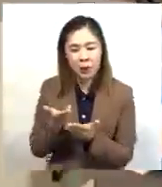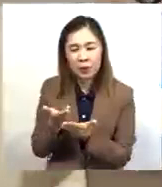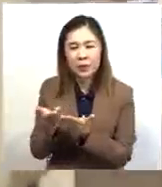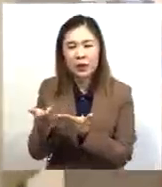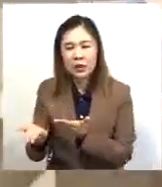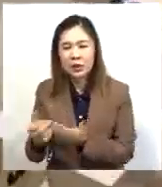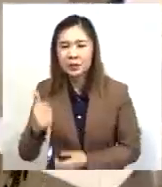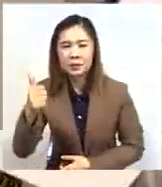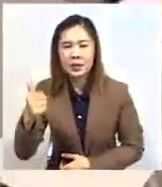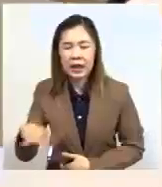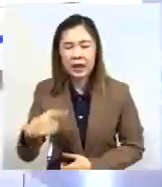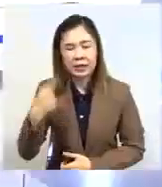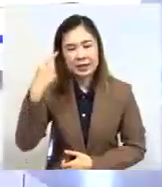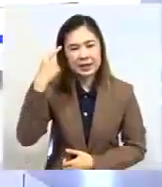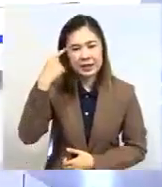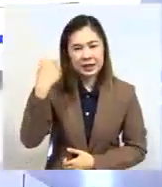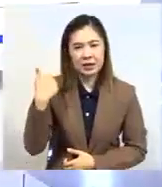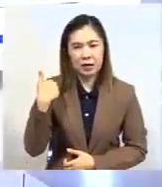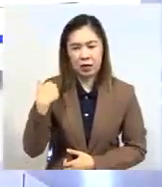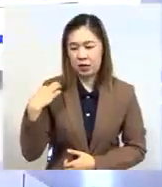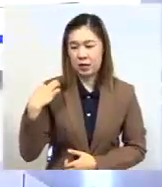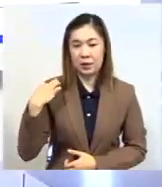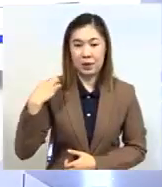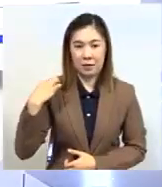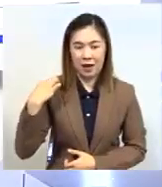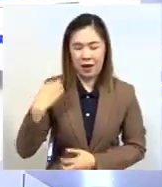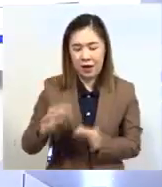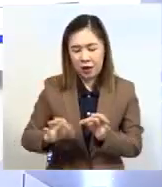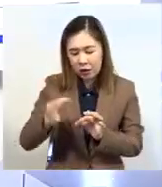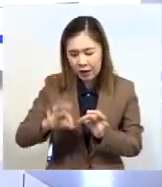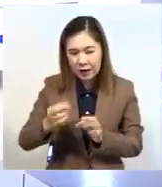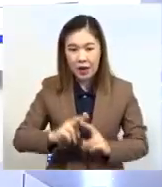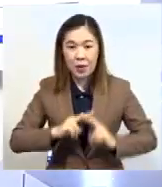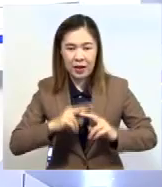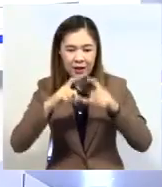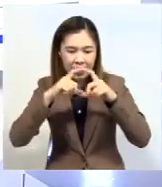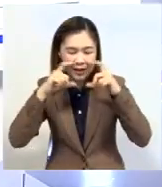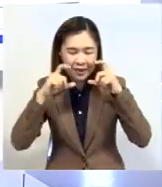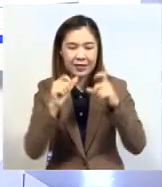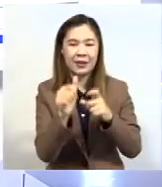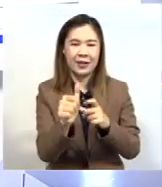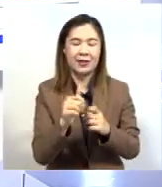ากากไม่ได้ก็กังวลใจจริงๆหน้ากากผ้าเนี่ยคุณหมอบอกเย็บได้เองแล้วก็สามารถนำมาสวมใส่ได้เช่นเดียวกันค่ะ